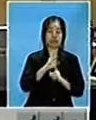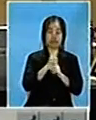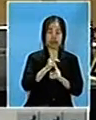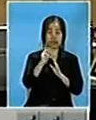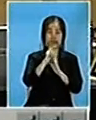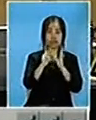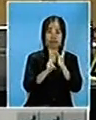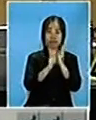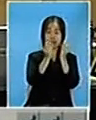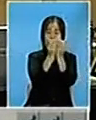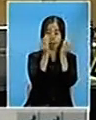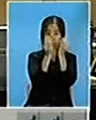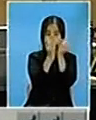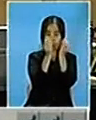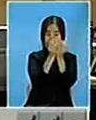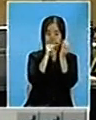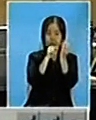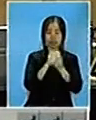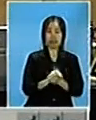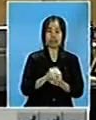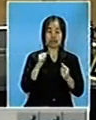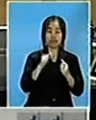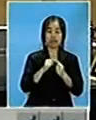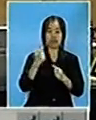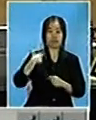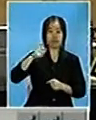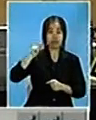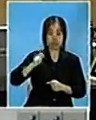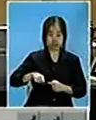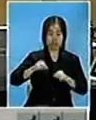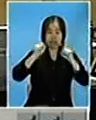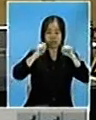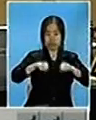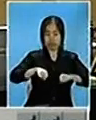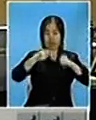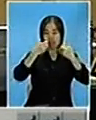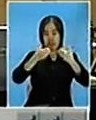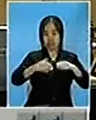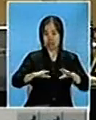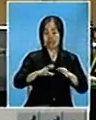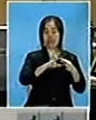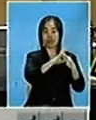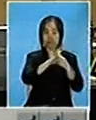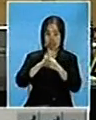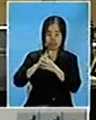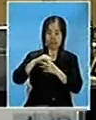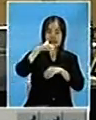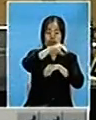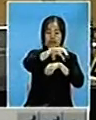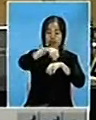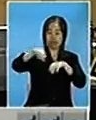มนูญเนี่ยคำวินิจฉัยของศาลรัฐธรรมนูญเนี่ยผูกพันทุกองค์ก